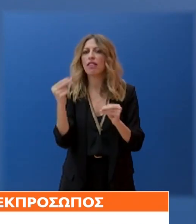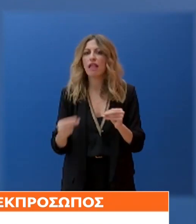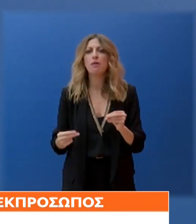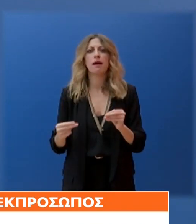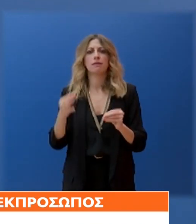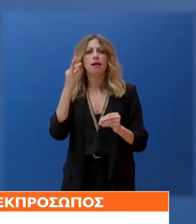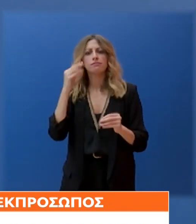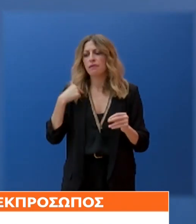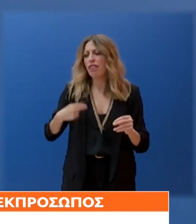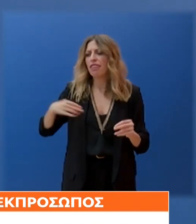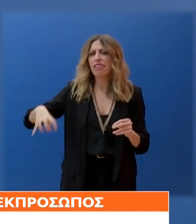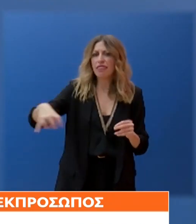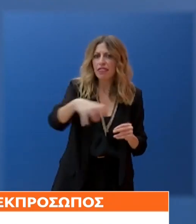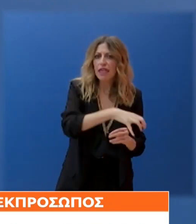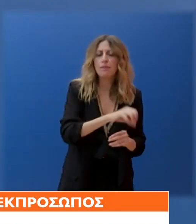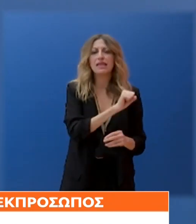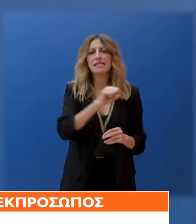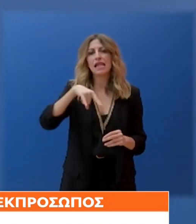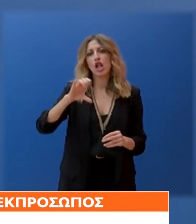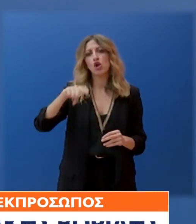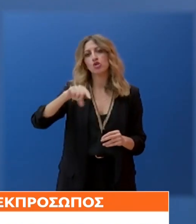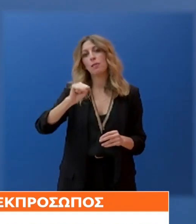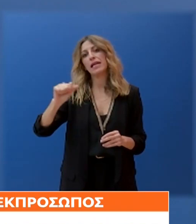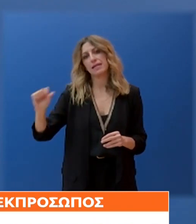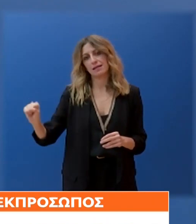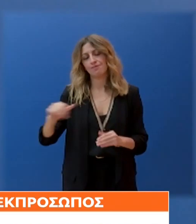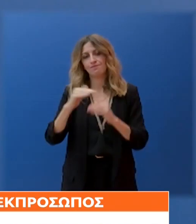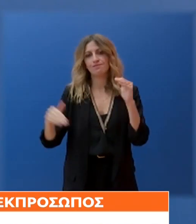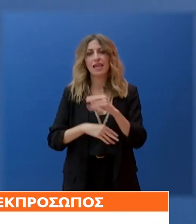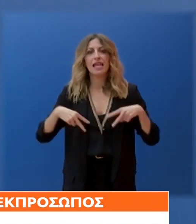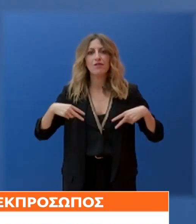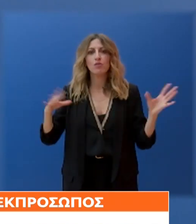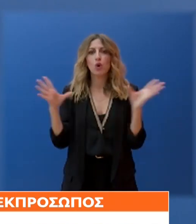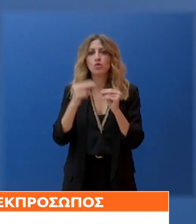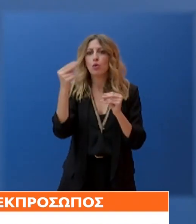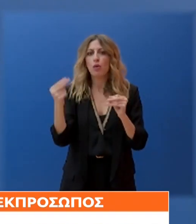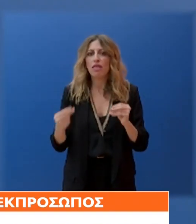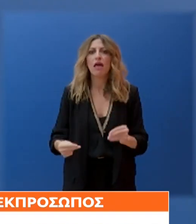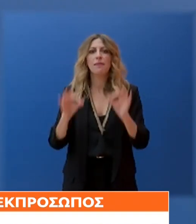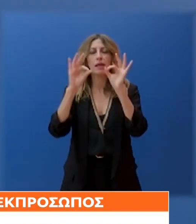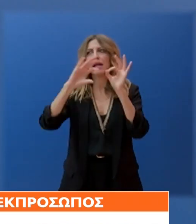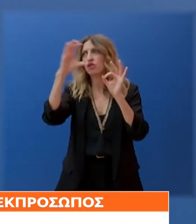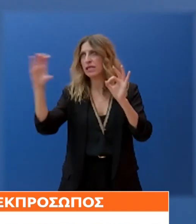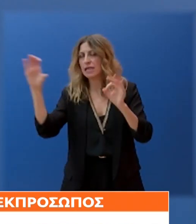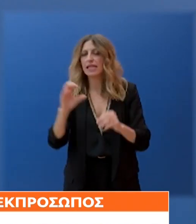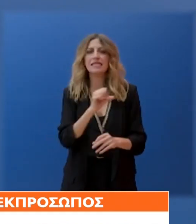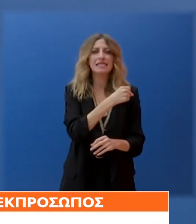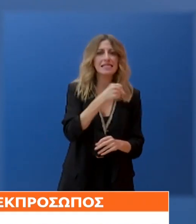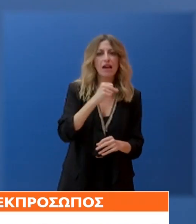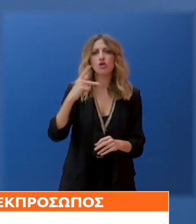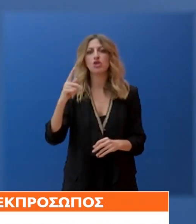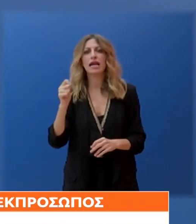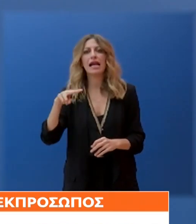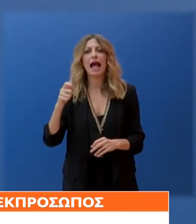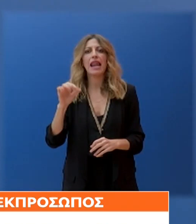αυτοδιοίκησης Στέλιος Πέτσας. Υφυπουργός Αρμόδιος για θέματα Μακεδονίας Στράκης Σταύρος Καλαφάτης.